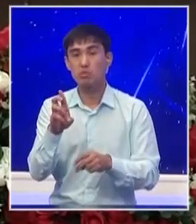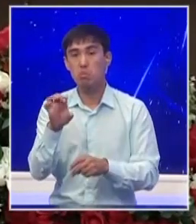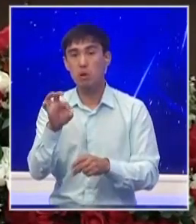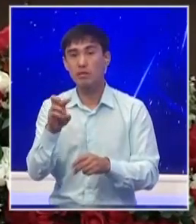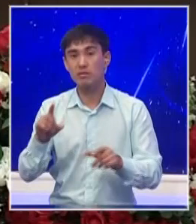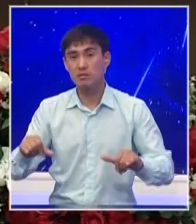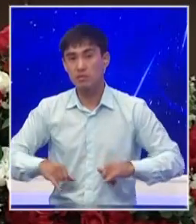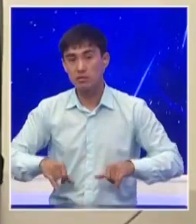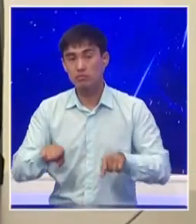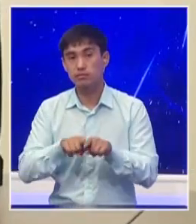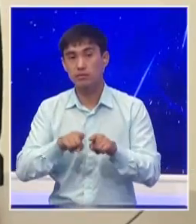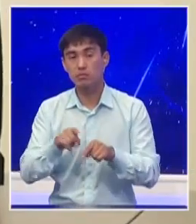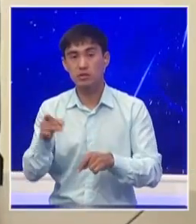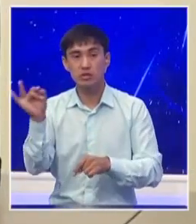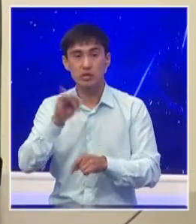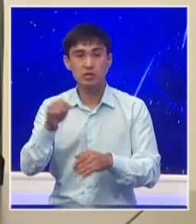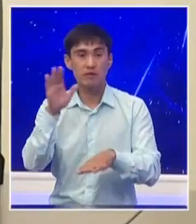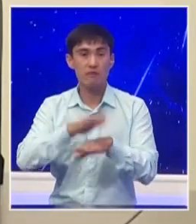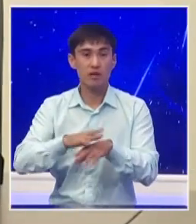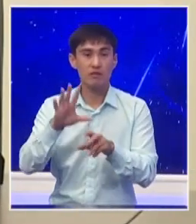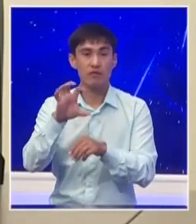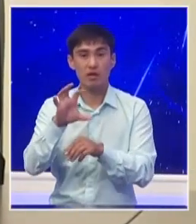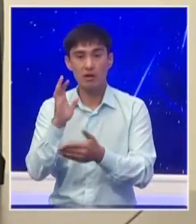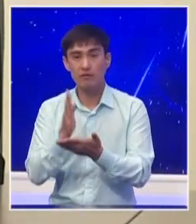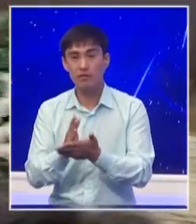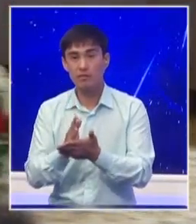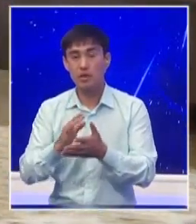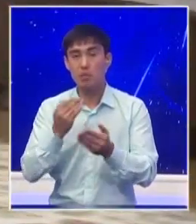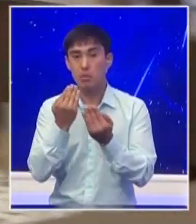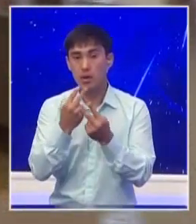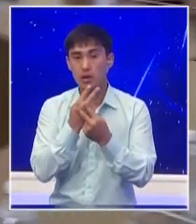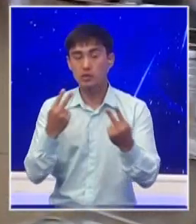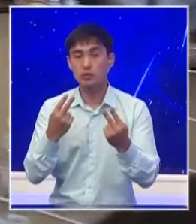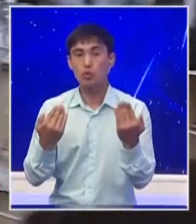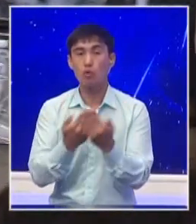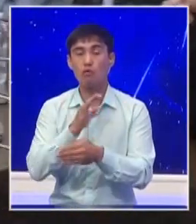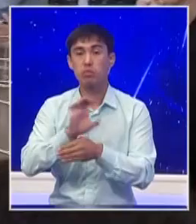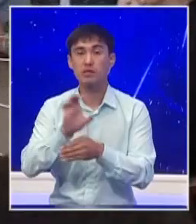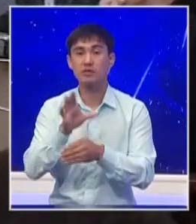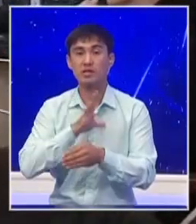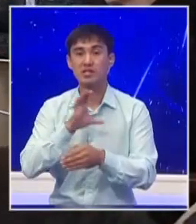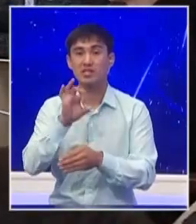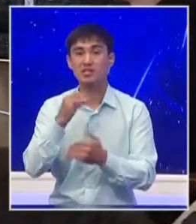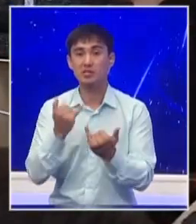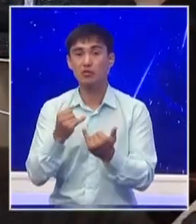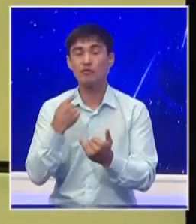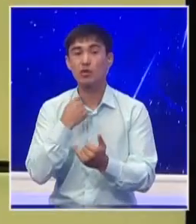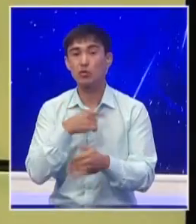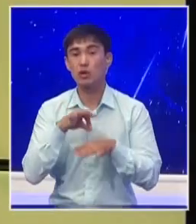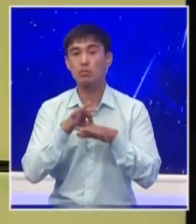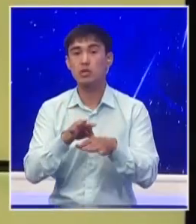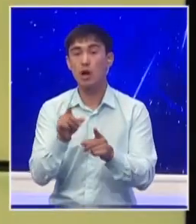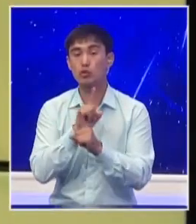роман изобилует историческими фактами и фотографиями. Презентация нового произведения Серика Сарыбая состоялась сегодня в